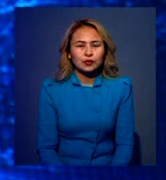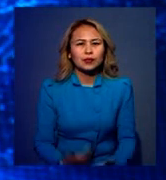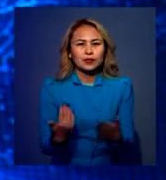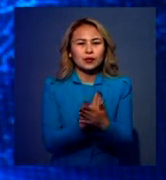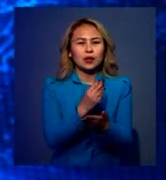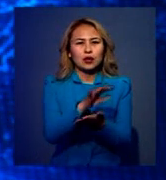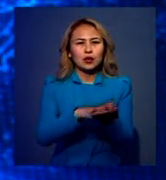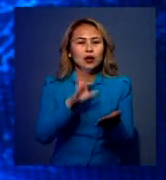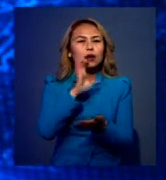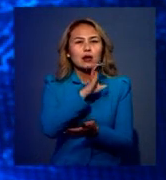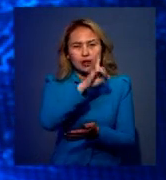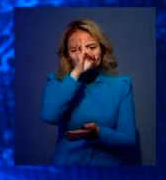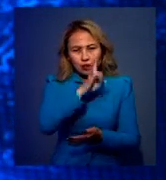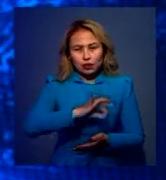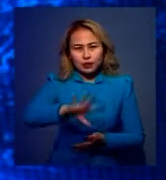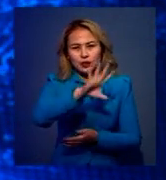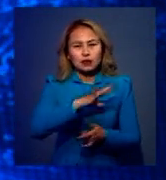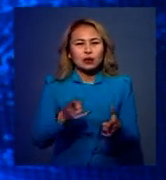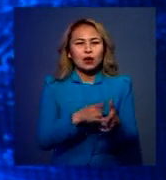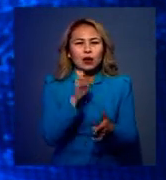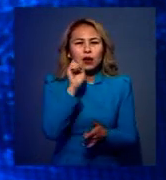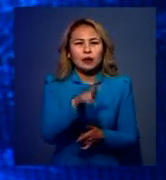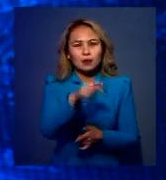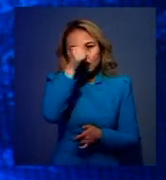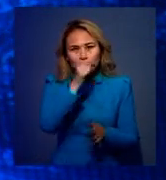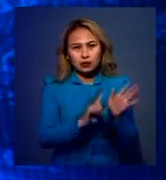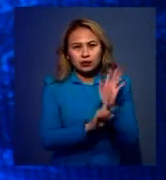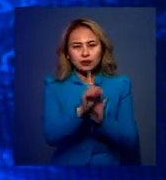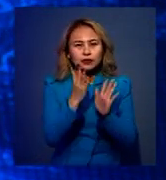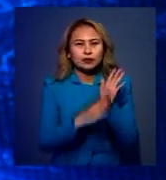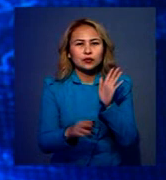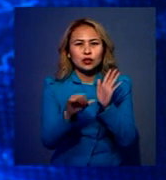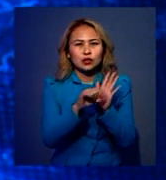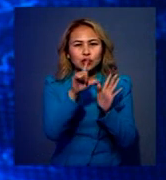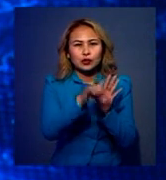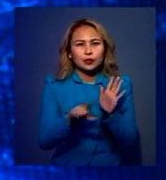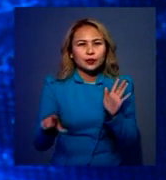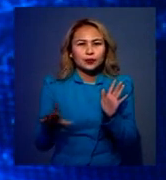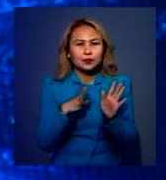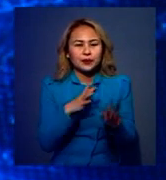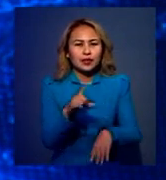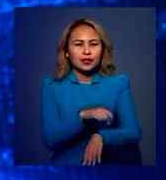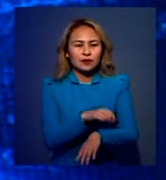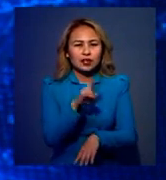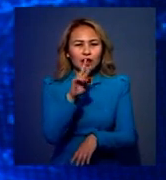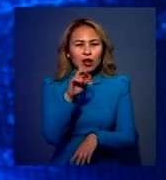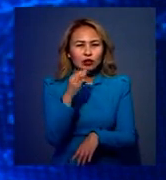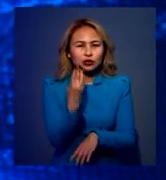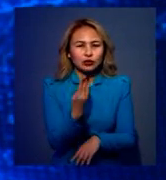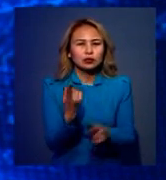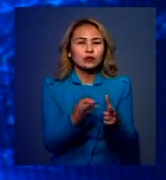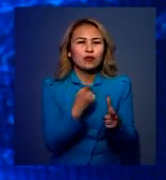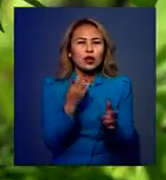Хабарымызды жалғастырсақ, солтүстік Қазақстан облысында сәуір айынан бастап 96 адамды кене шақты. Оның